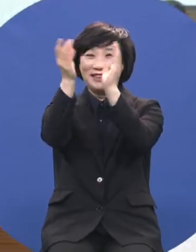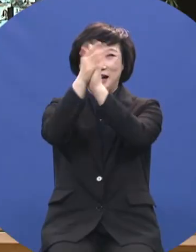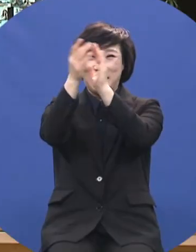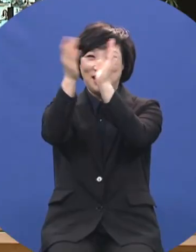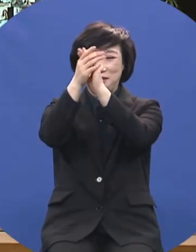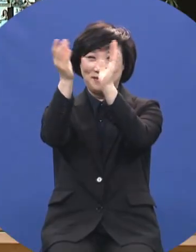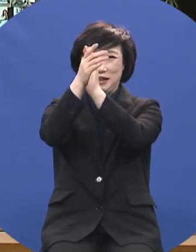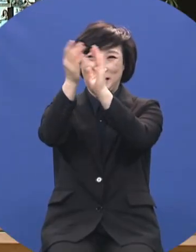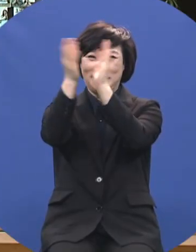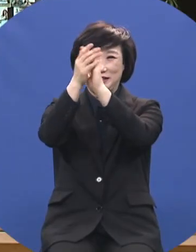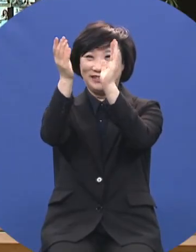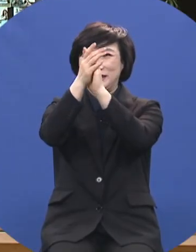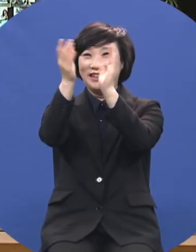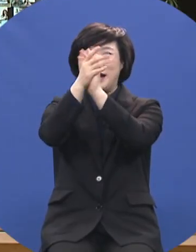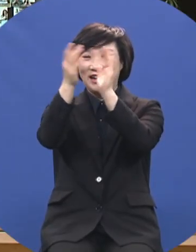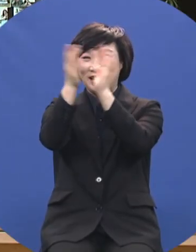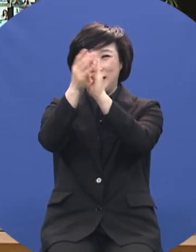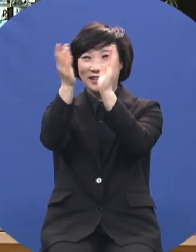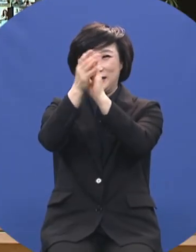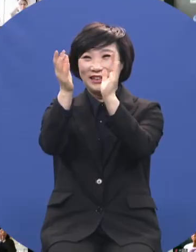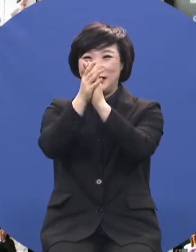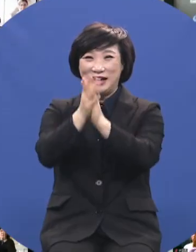할렐루야. 할렐루야.